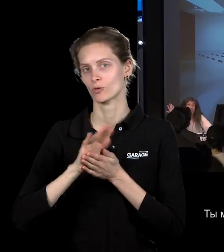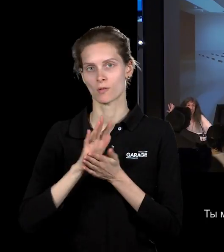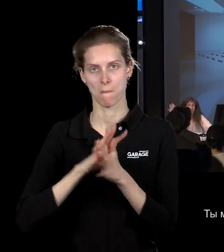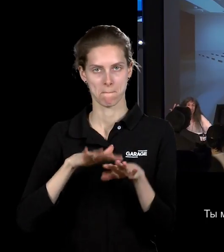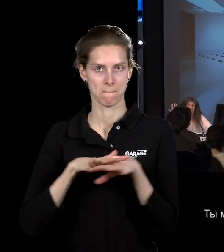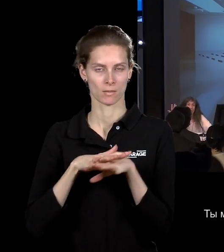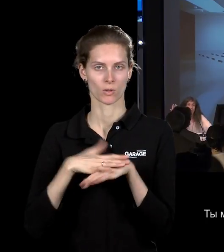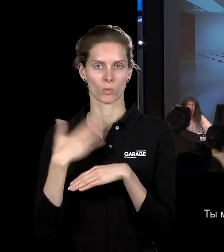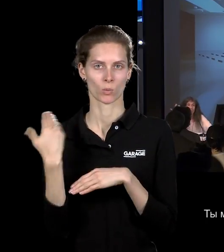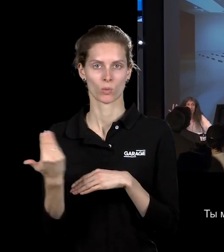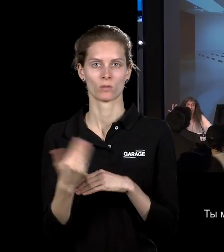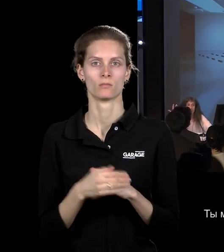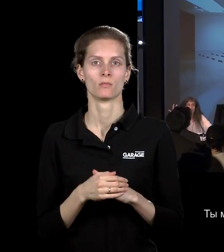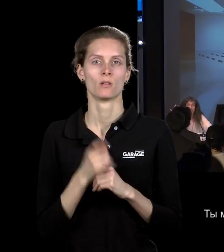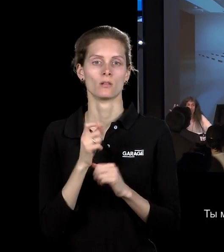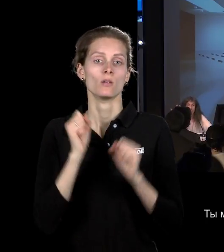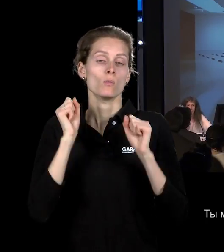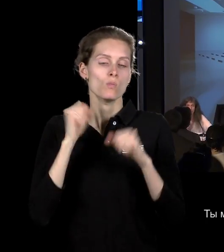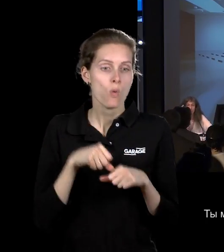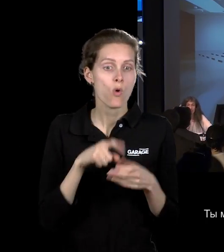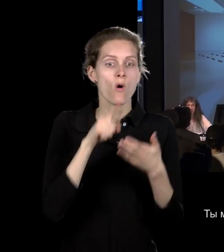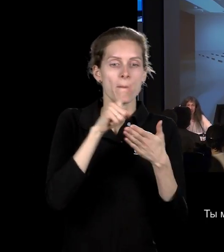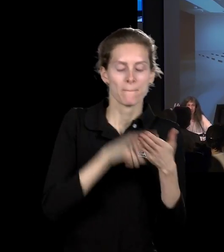можешь тоже ты можешь поверить в это, ты не